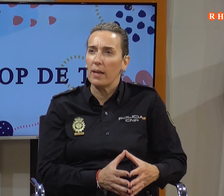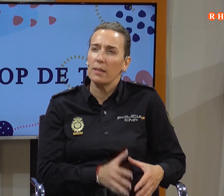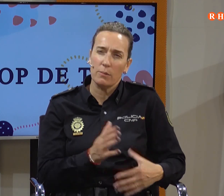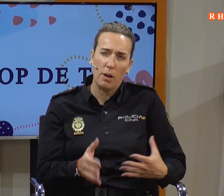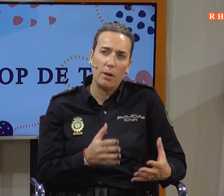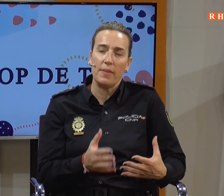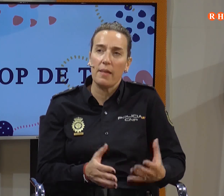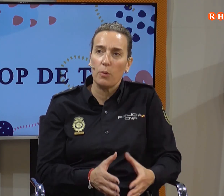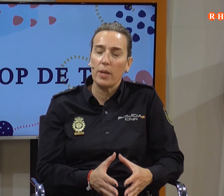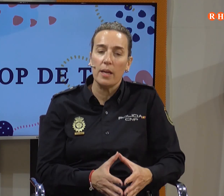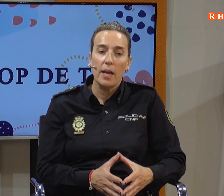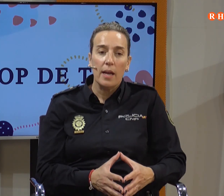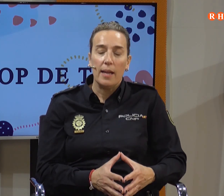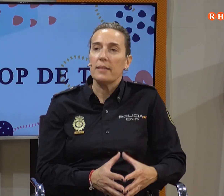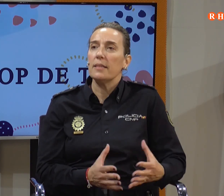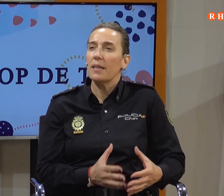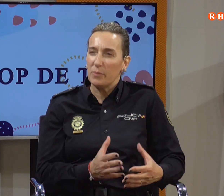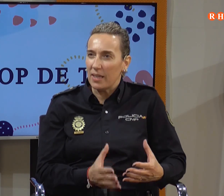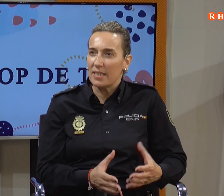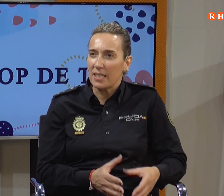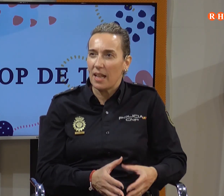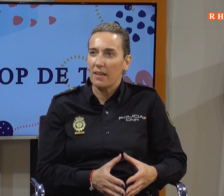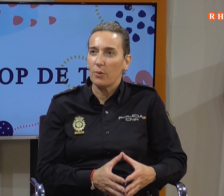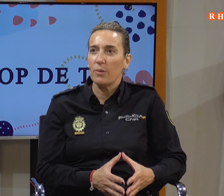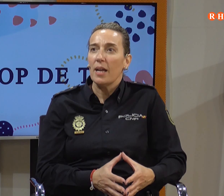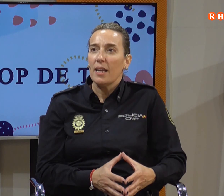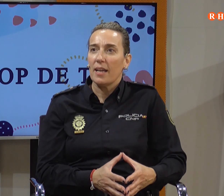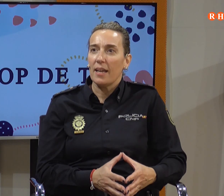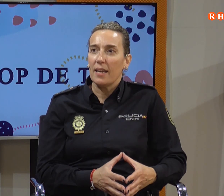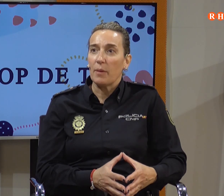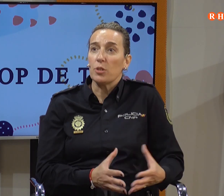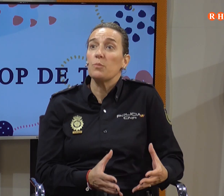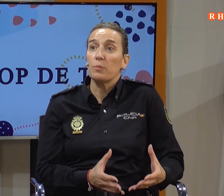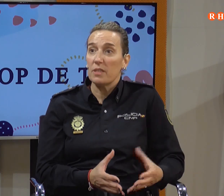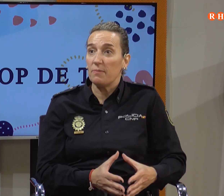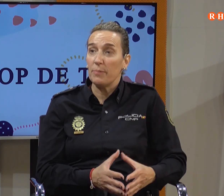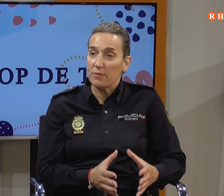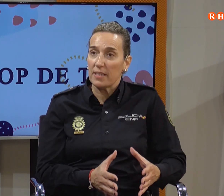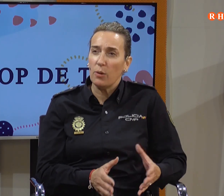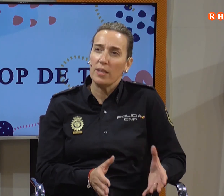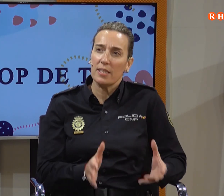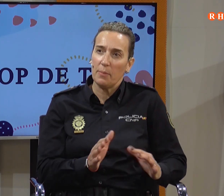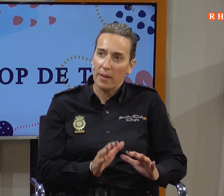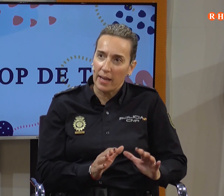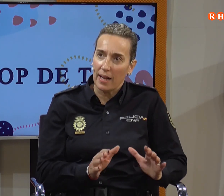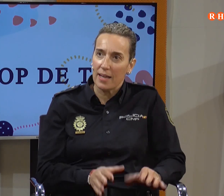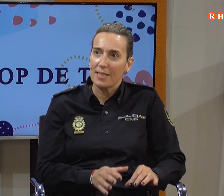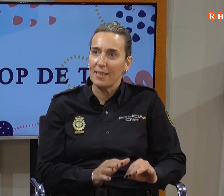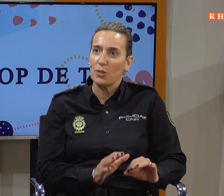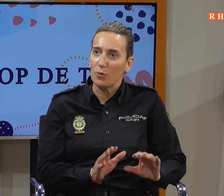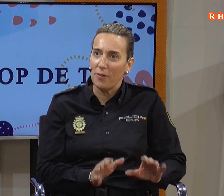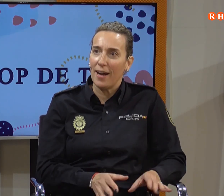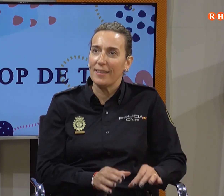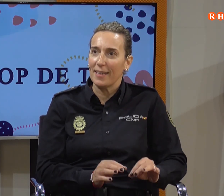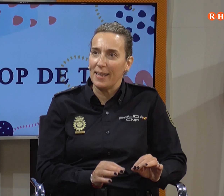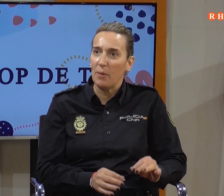via online, a dia d'avui, la gent anem tan estressada, no? que ens és més fàcil quan ja estem en casa, en